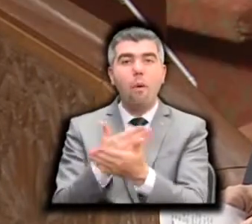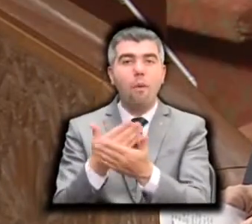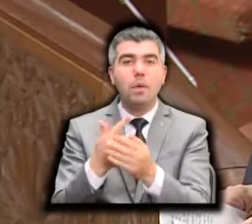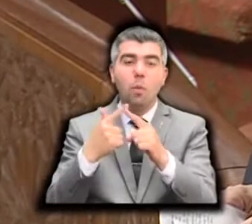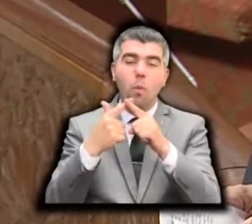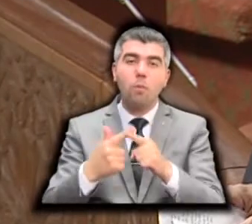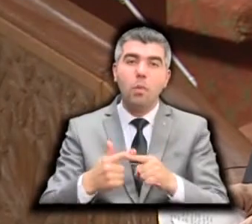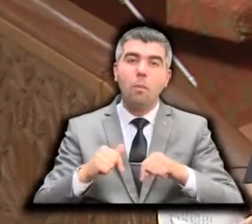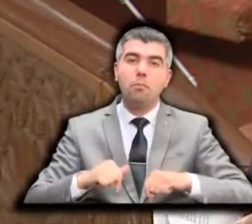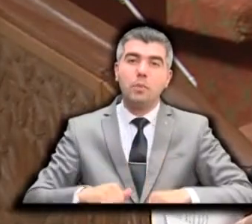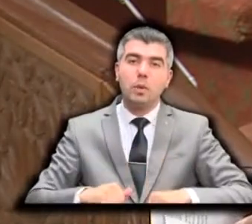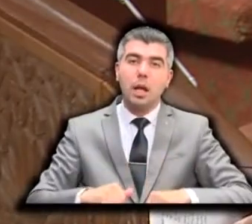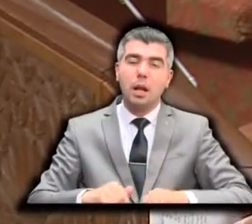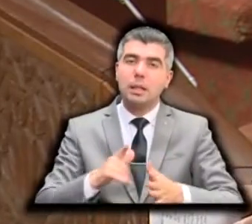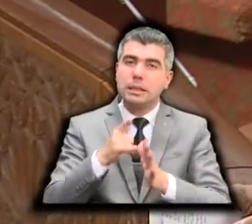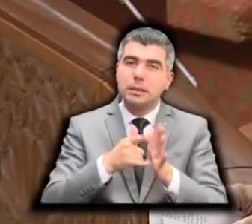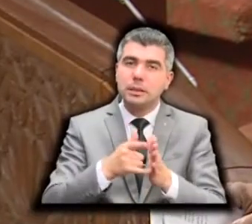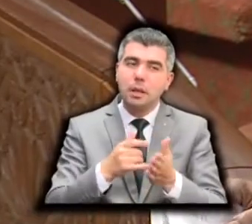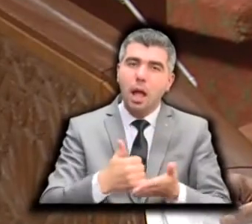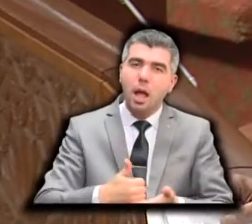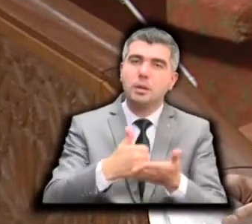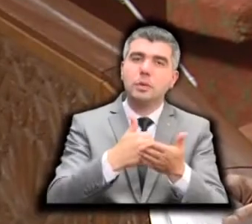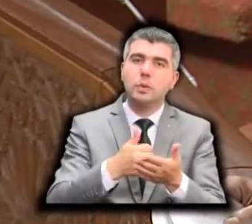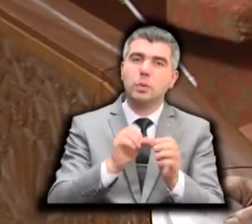ووزاره الجيز والنقل مستعده بطبيعه الحال تعطي